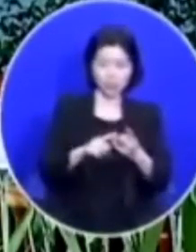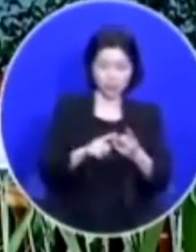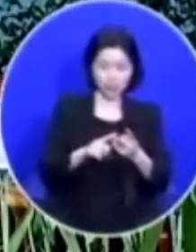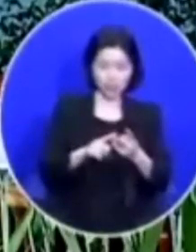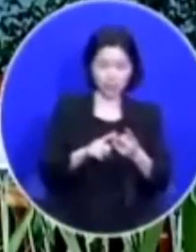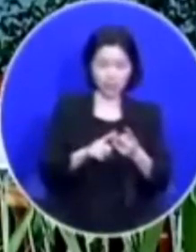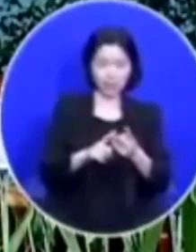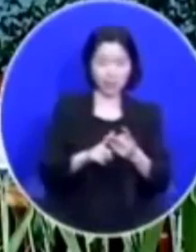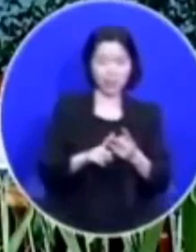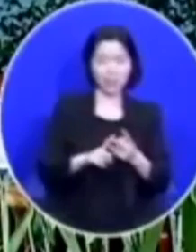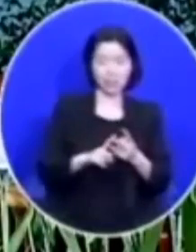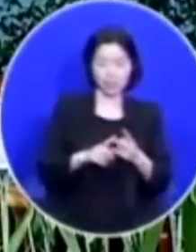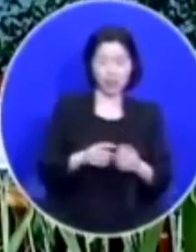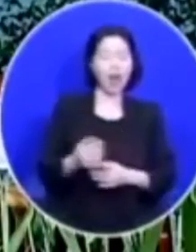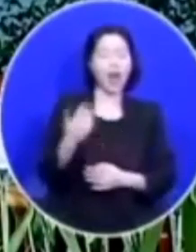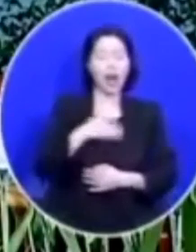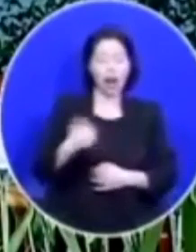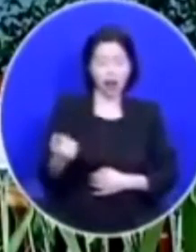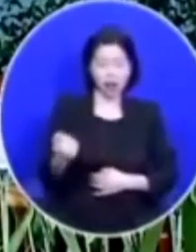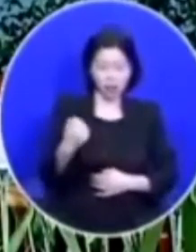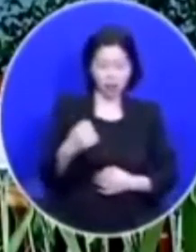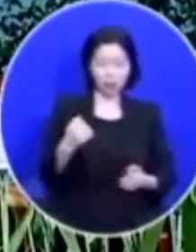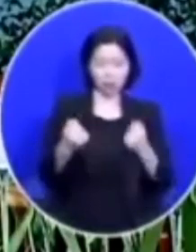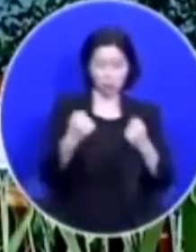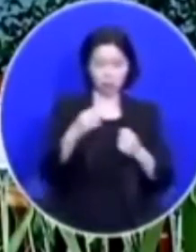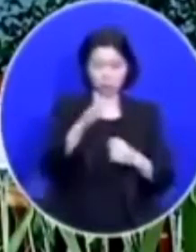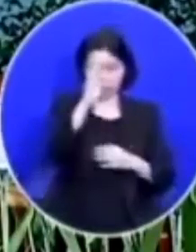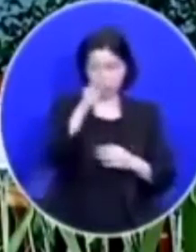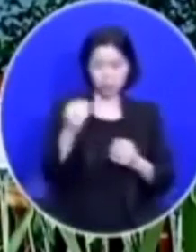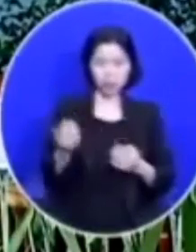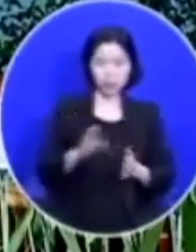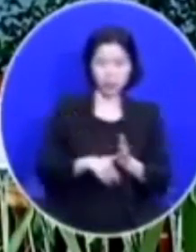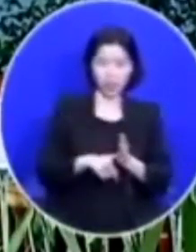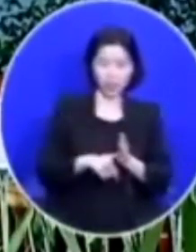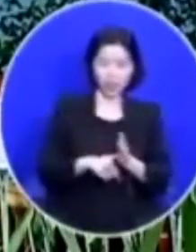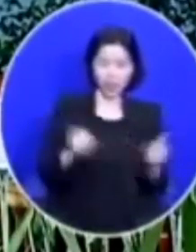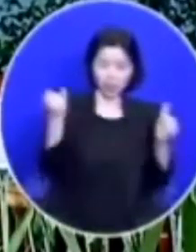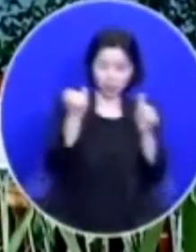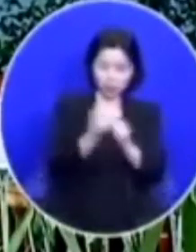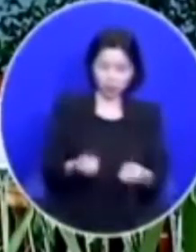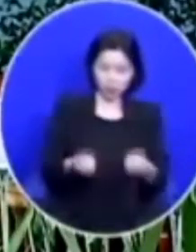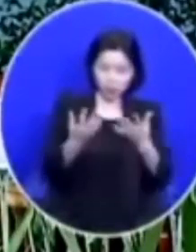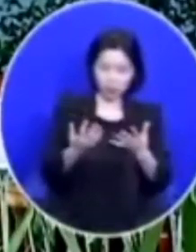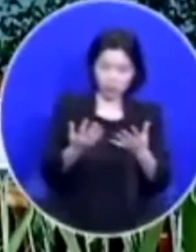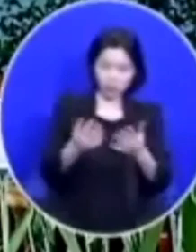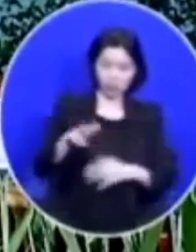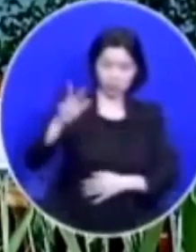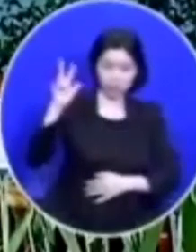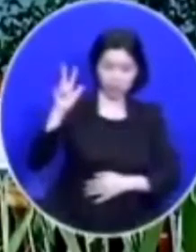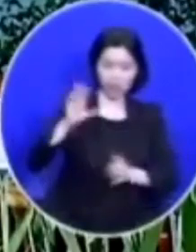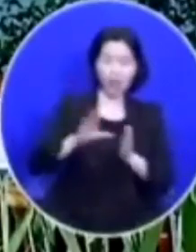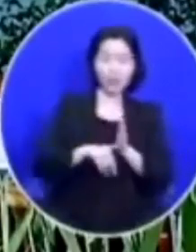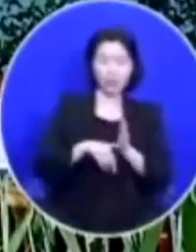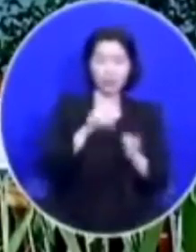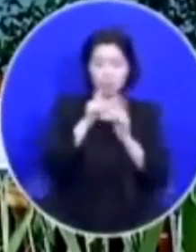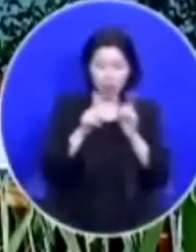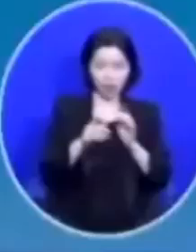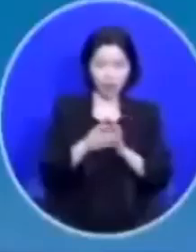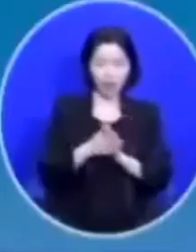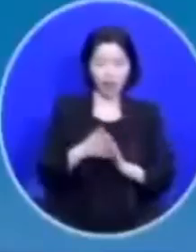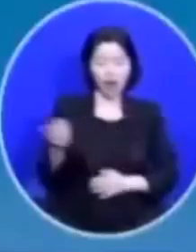그분이 한 이야기입니다 결혼 처음 써야 할 때다 하는 거죠 아플 때나 건강할